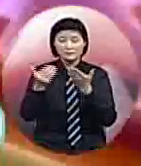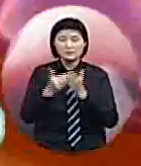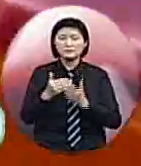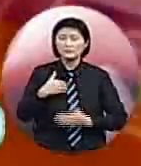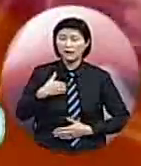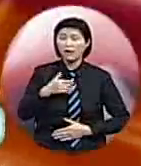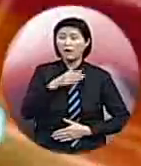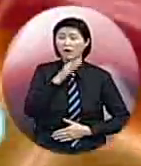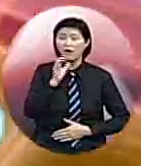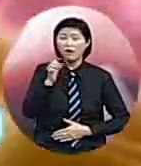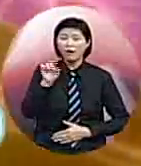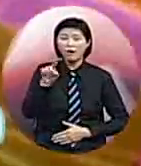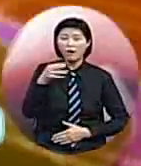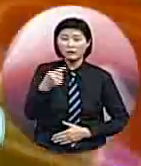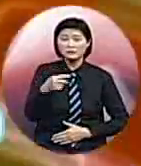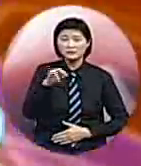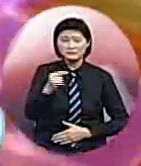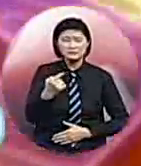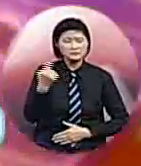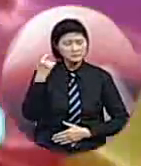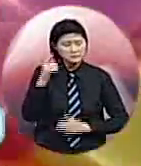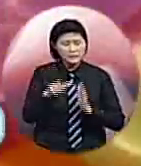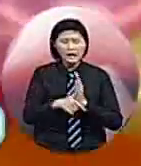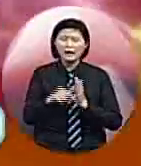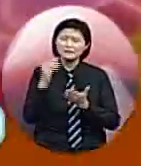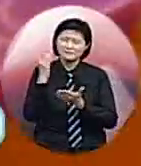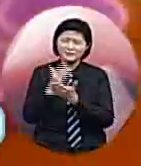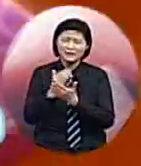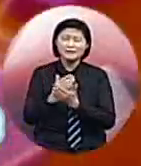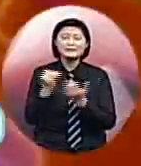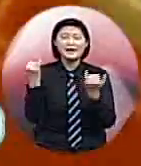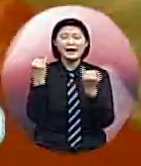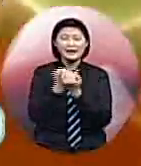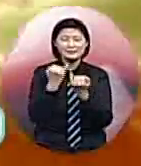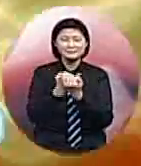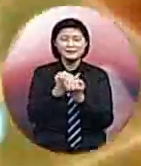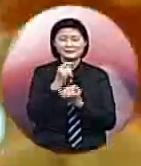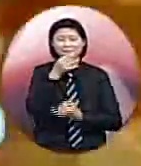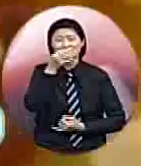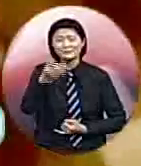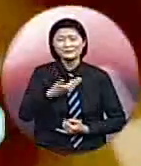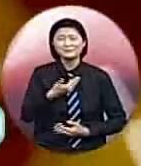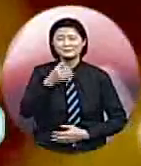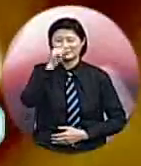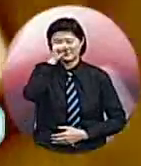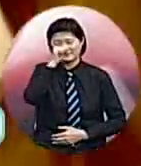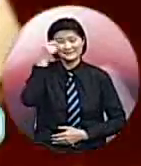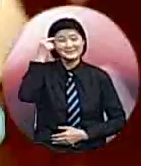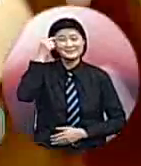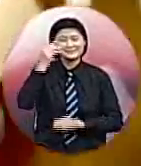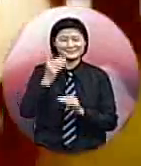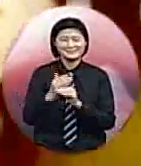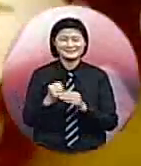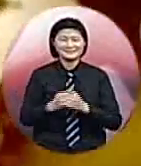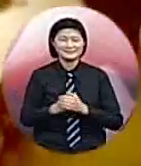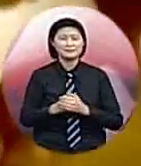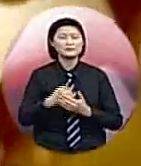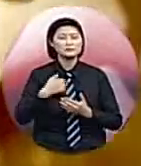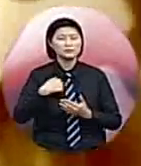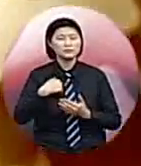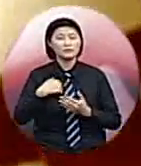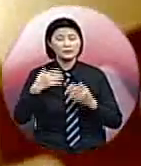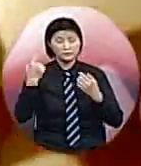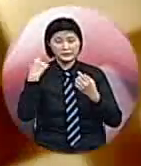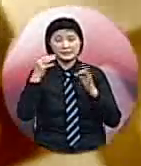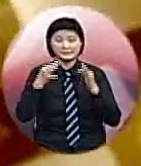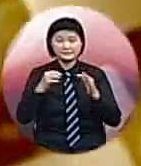누가 어르신 하면 조금 듣기가 아이고 아주머니 해주면 좋겠다 이래 싶어요. 그러죠? 예. 그럼요. 저도 어디 은행에